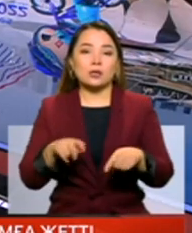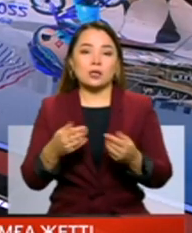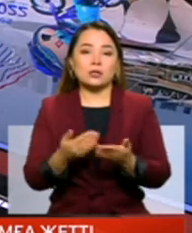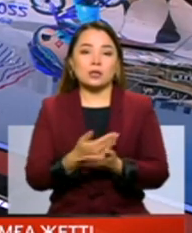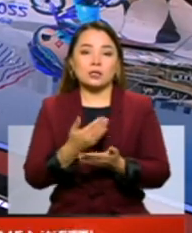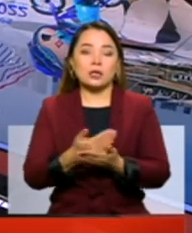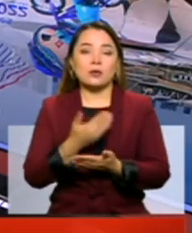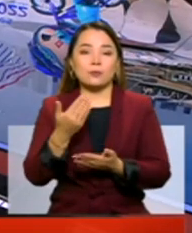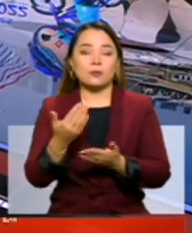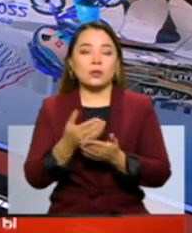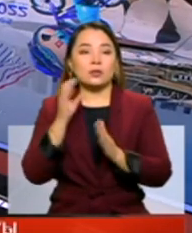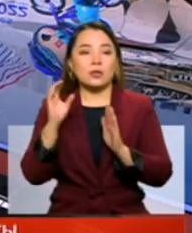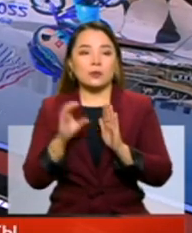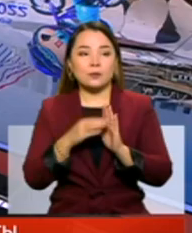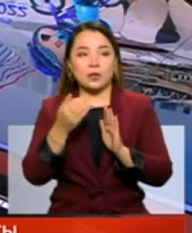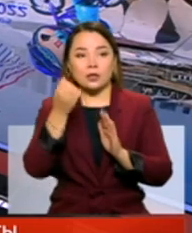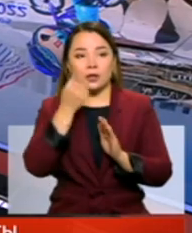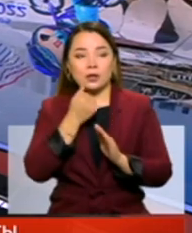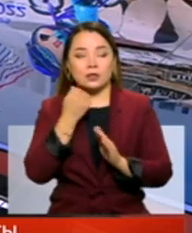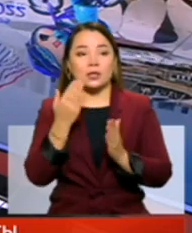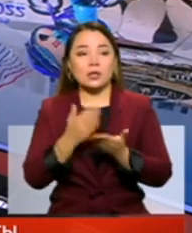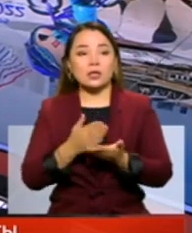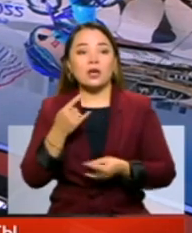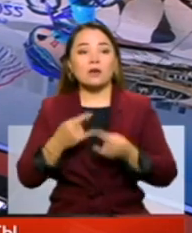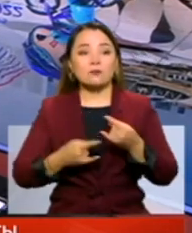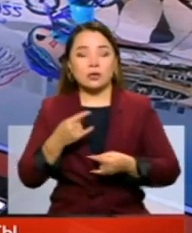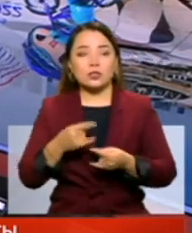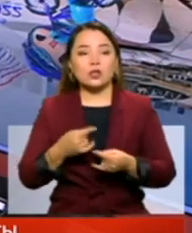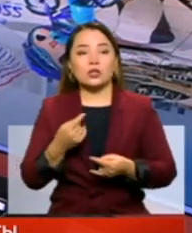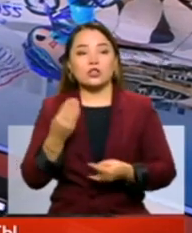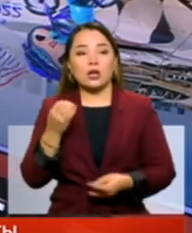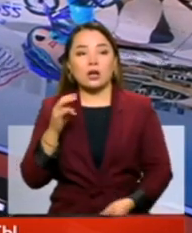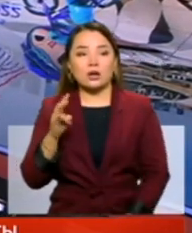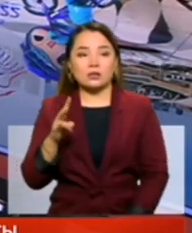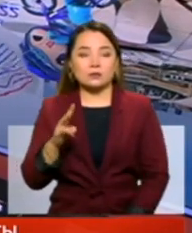Ендіше өзіңнен сүйініш жаңалық күтеміз. Бізбен тікелей байланыста болған әріптесім Шерхан Жамбылы болатын.